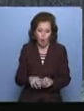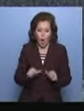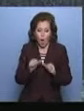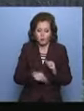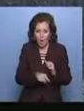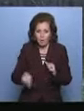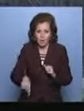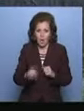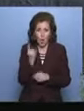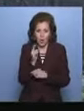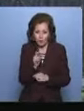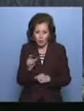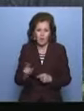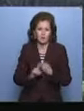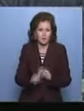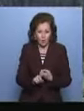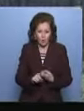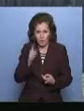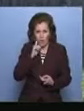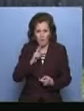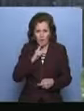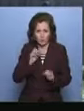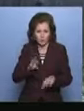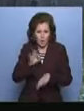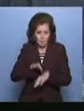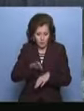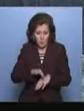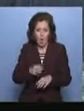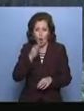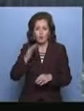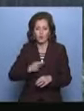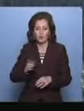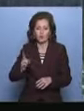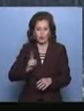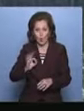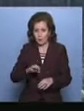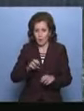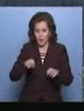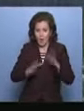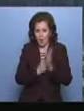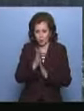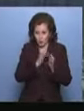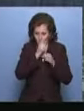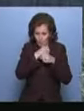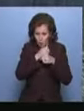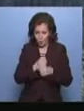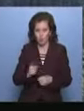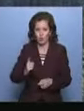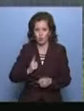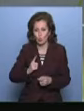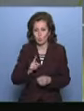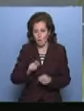заражены. Только вот непонятно чем. Ответы ждут от лесопатологов. Материал уже отправили в лабораторию на исследование.